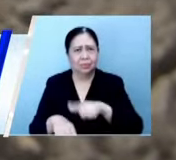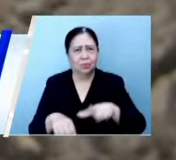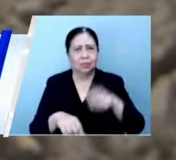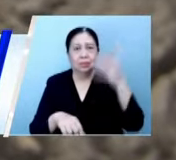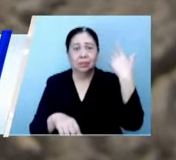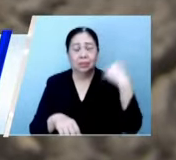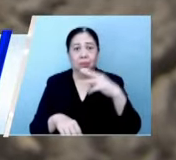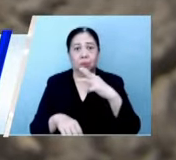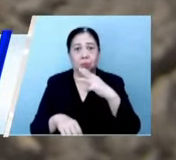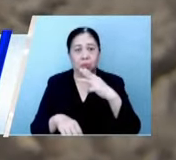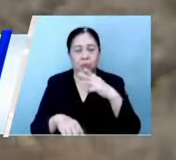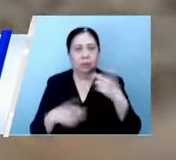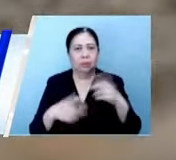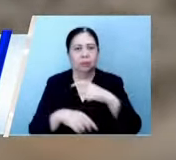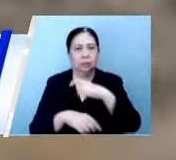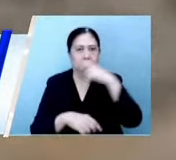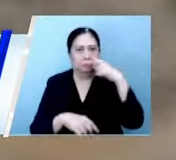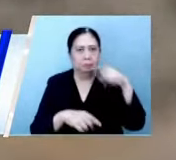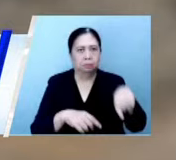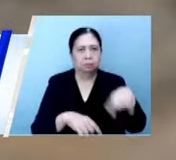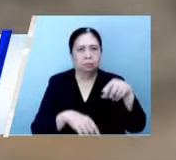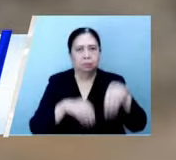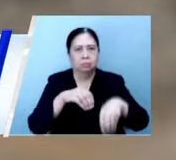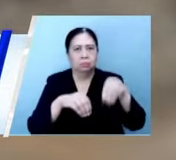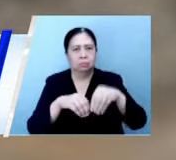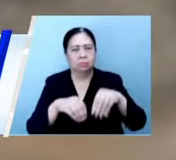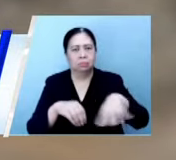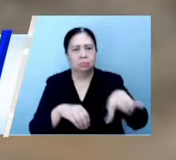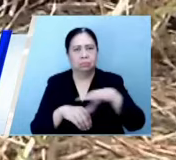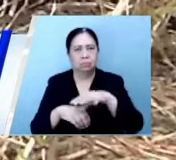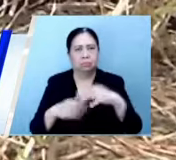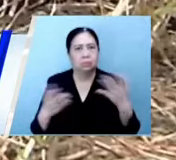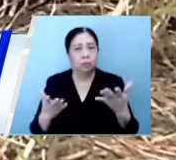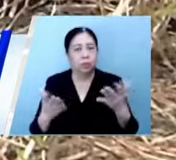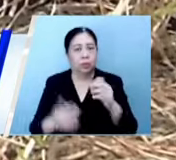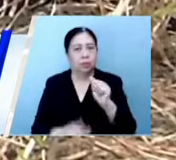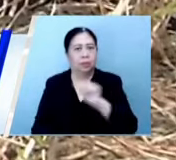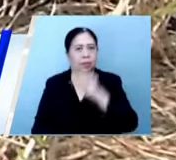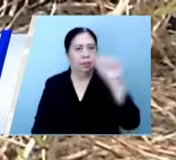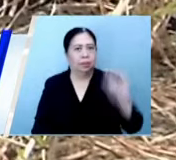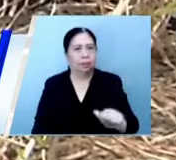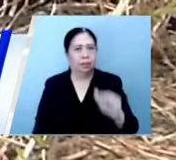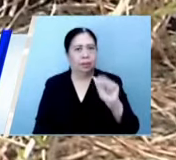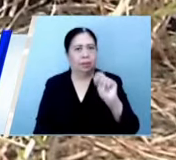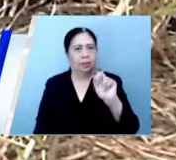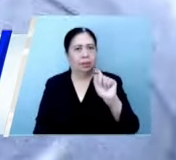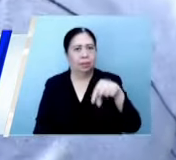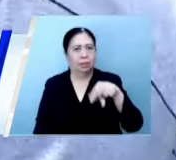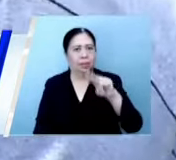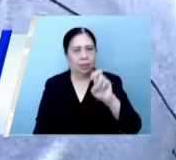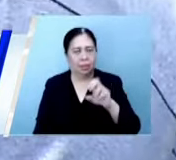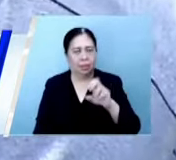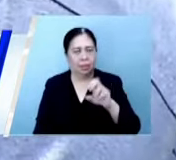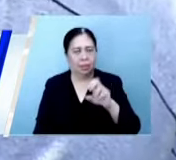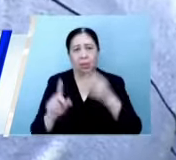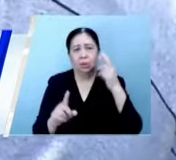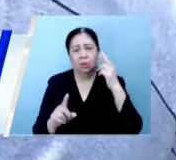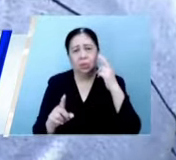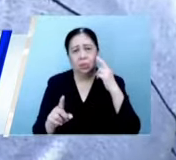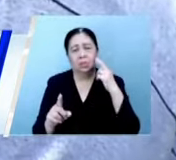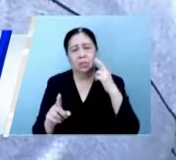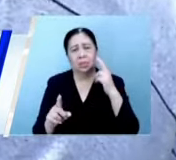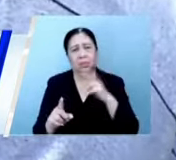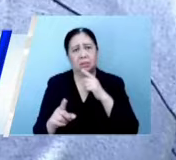ito sa bayan ng Tobias Fournier sa Antique. Kaya ang magsasakang si Ronelin halos